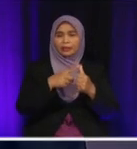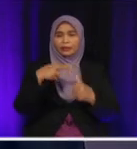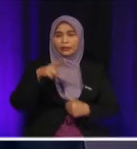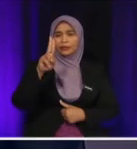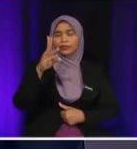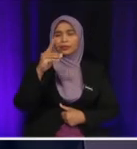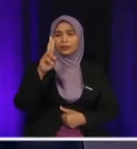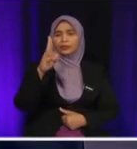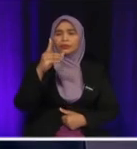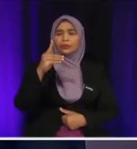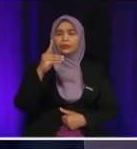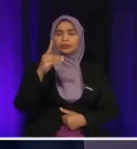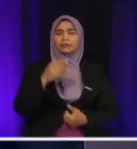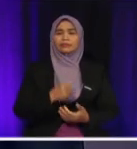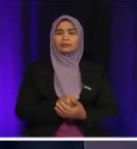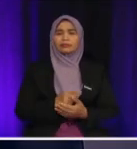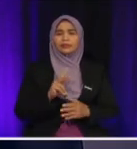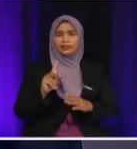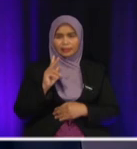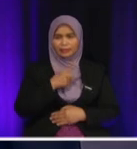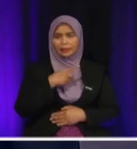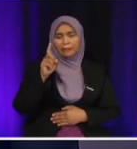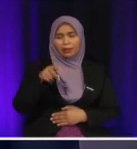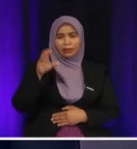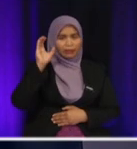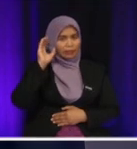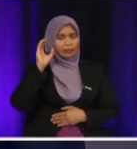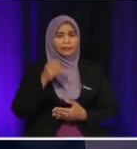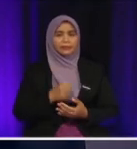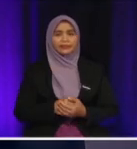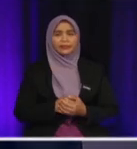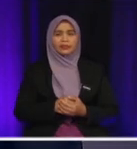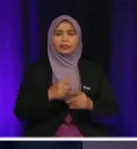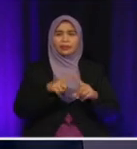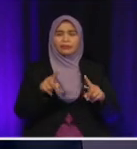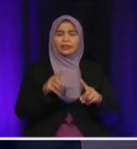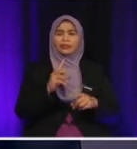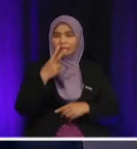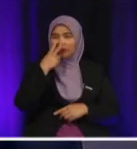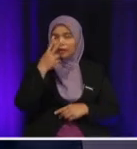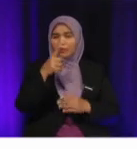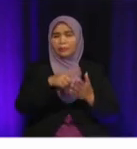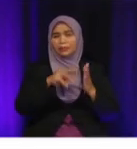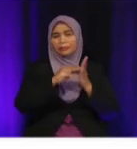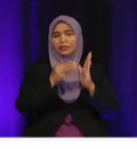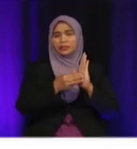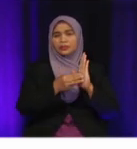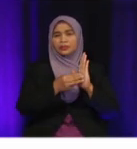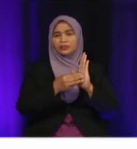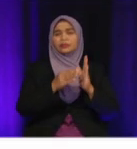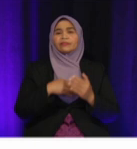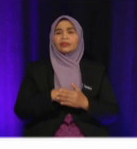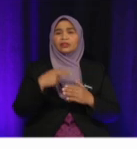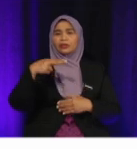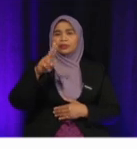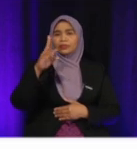hudud. Mungkin kita pernah dengar perkataan ini. Kita selalu kita dengar ya, tapi kita nak tengok apa maksud hudud. Maksud hudud